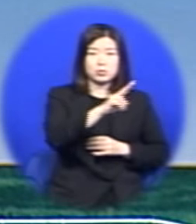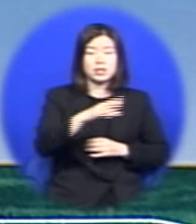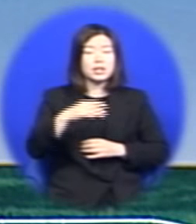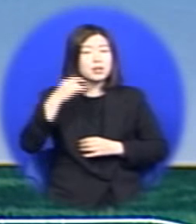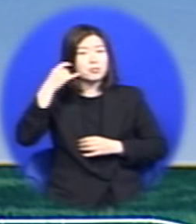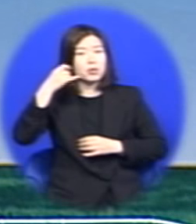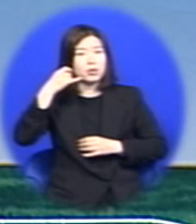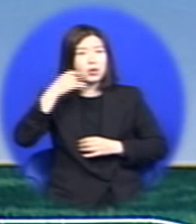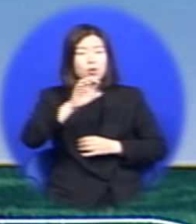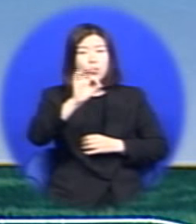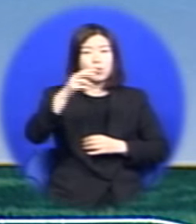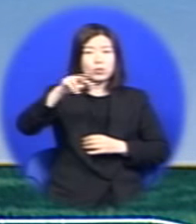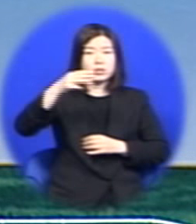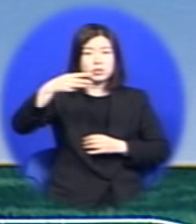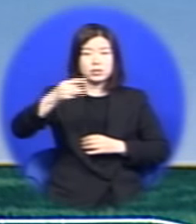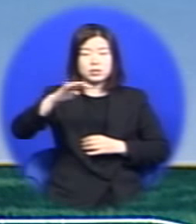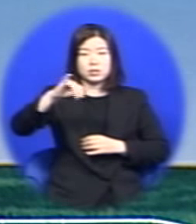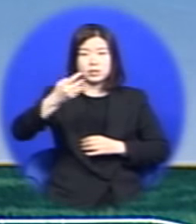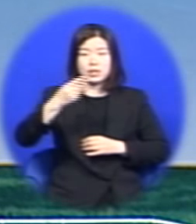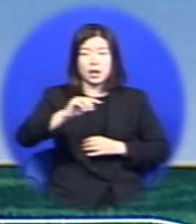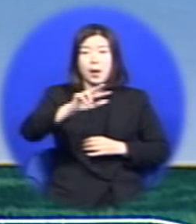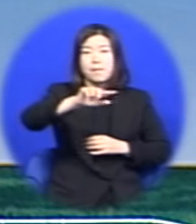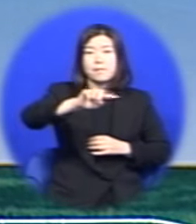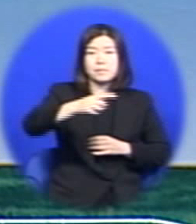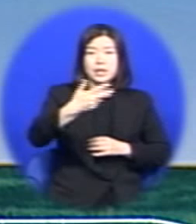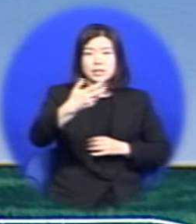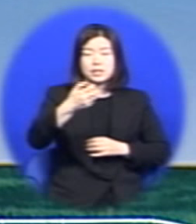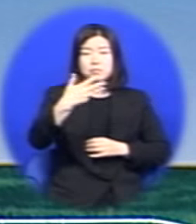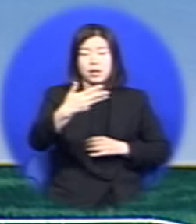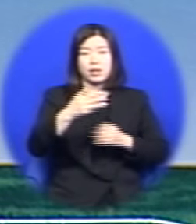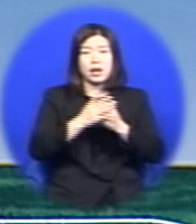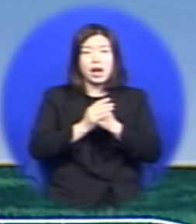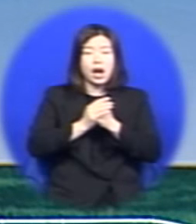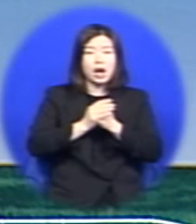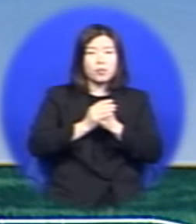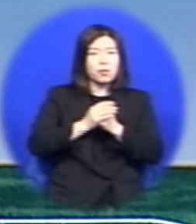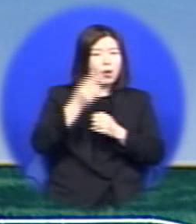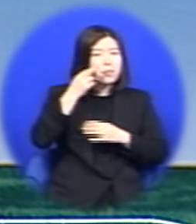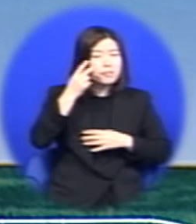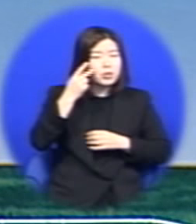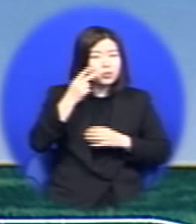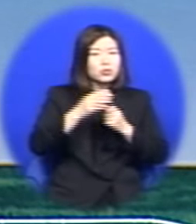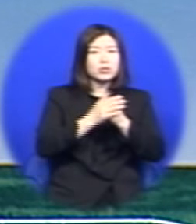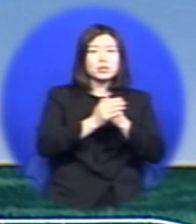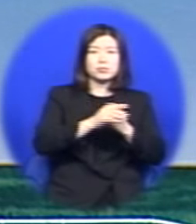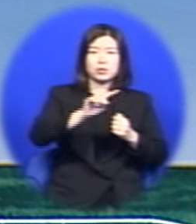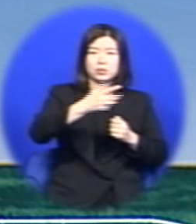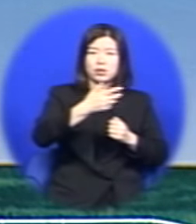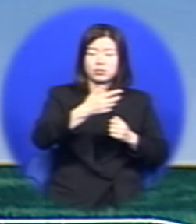오스트리아는 123달러, 일본은 178달러, 한국은